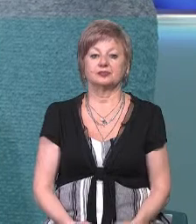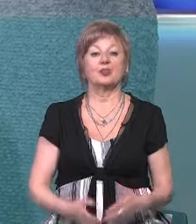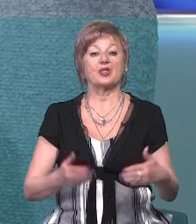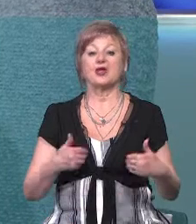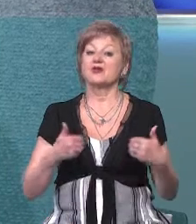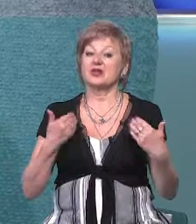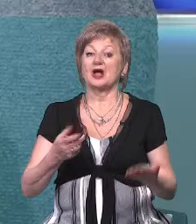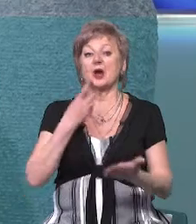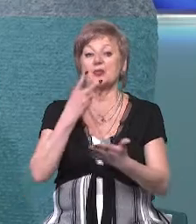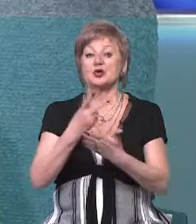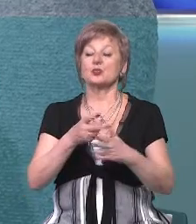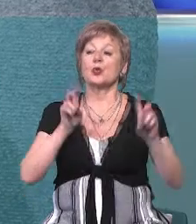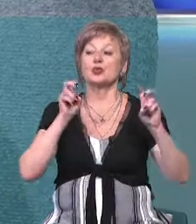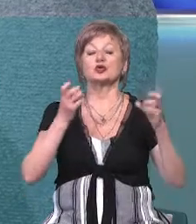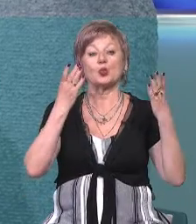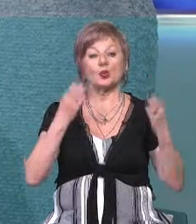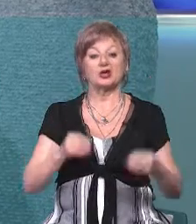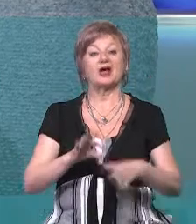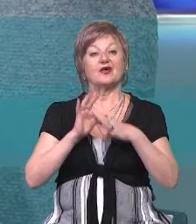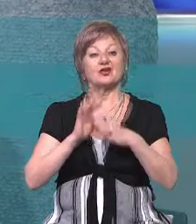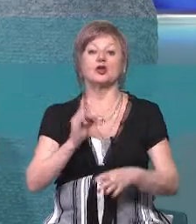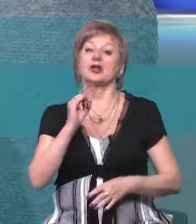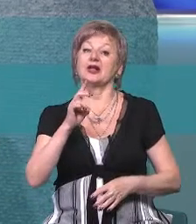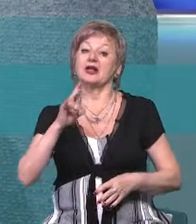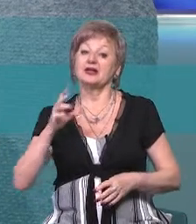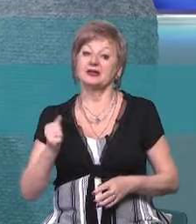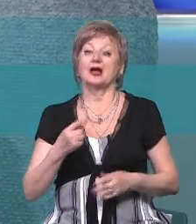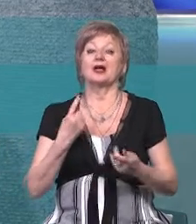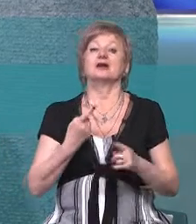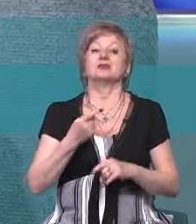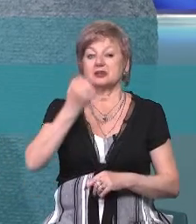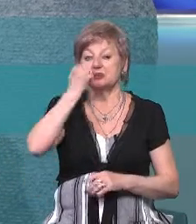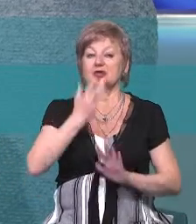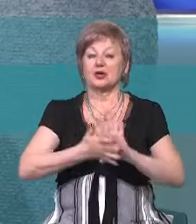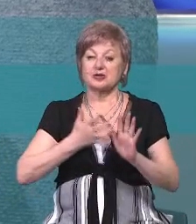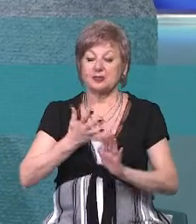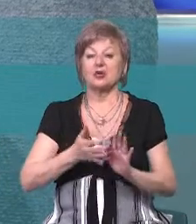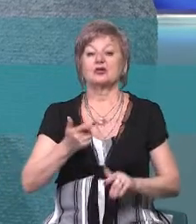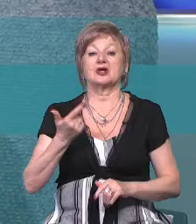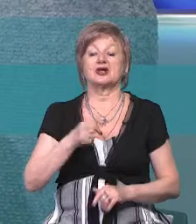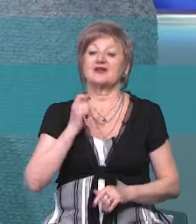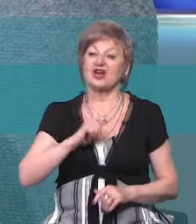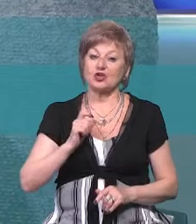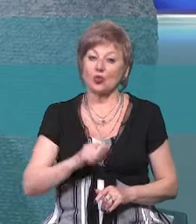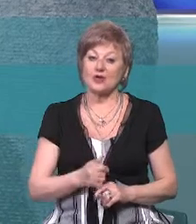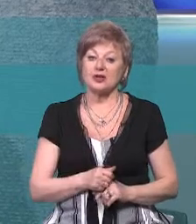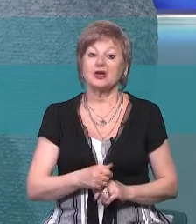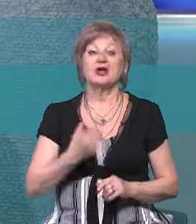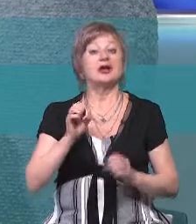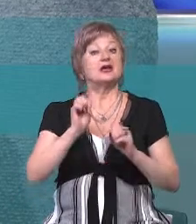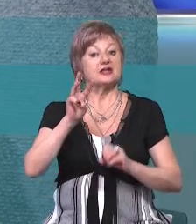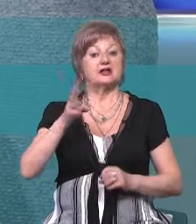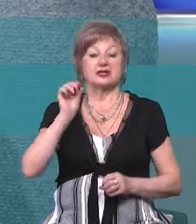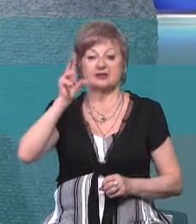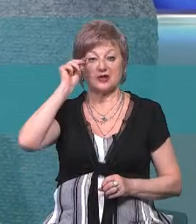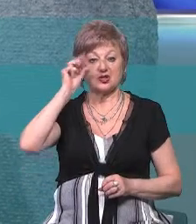Вітаю! В ефірі програма «Тема дня». У студії для вас працюють Інна Халеп. Дякуємо за жестову мову Галині Воротніковій. 13